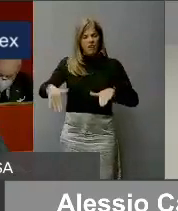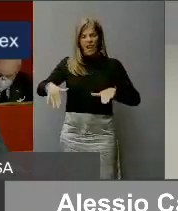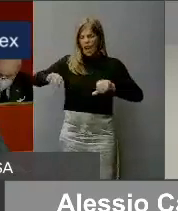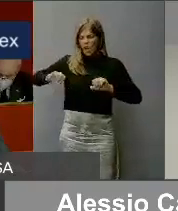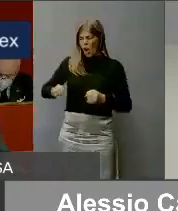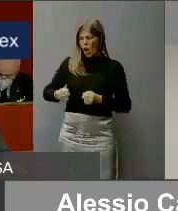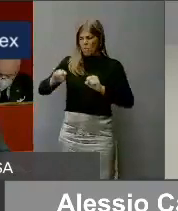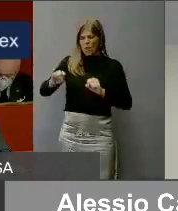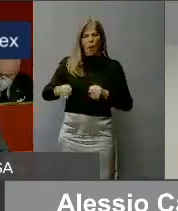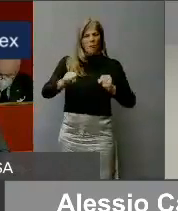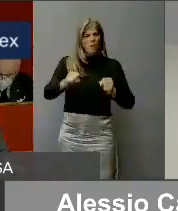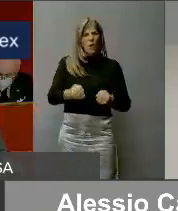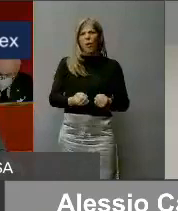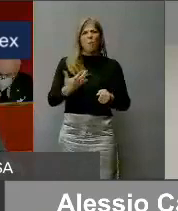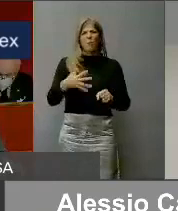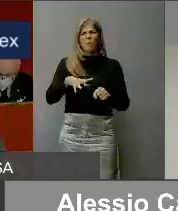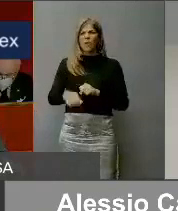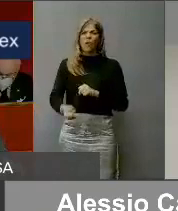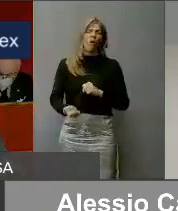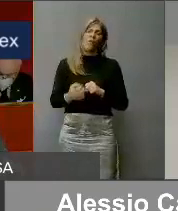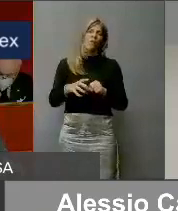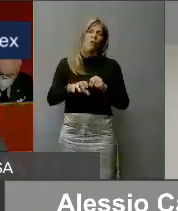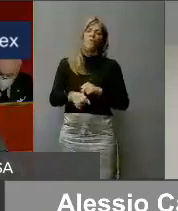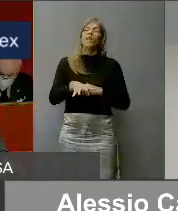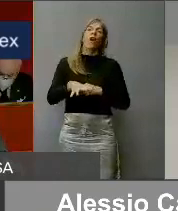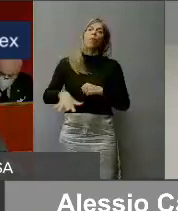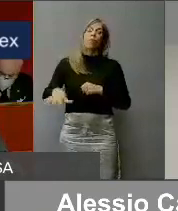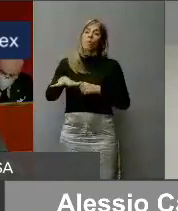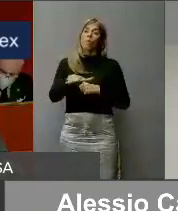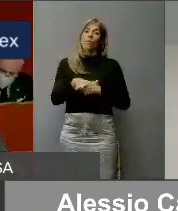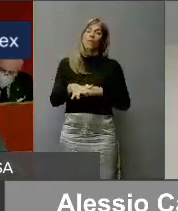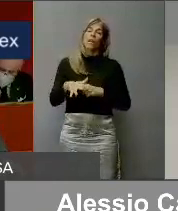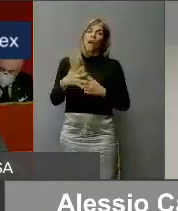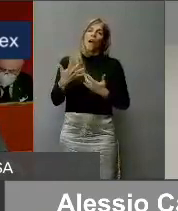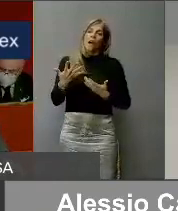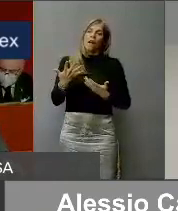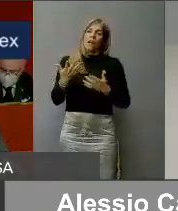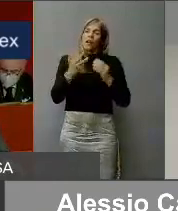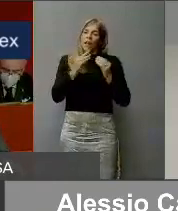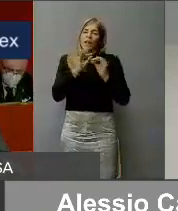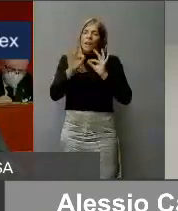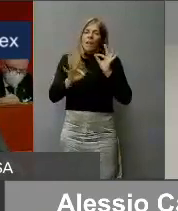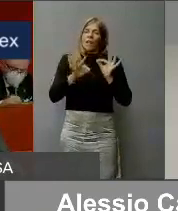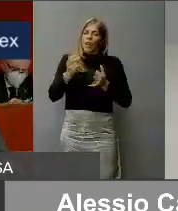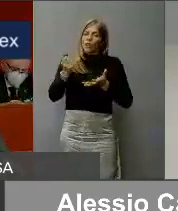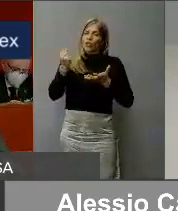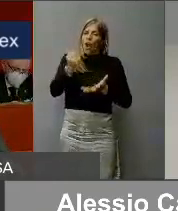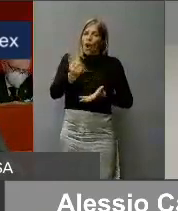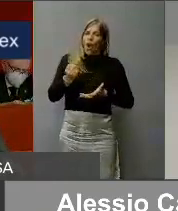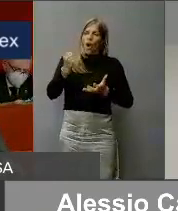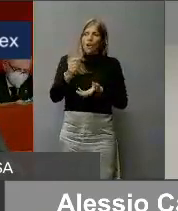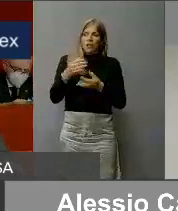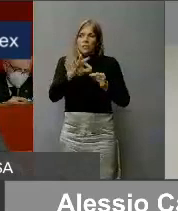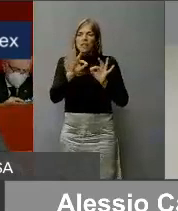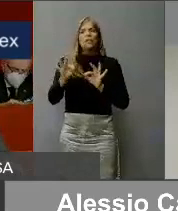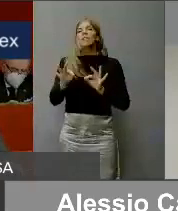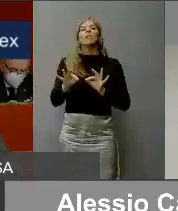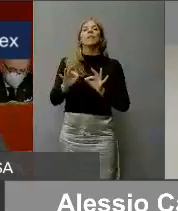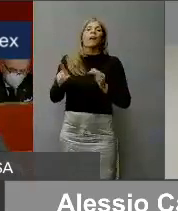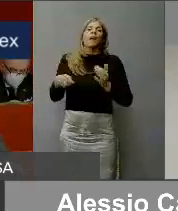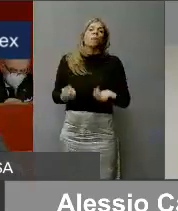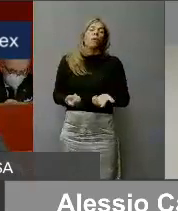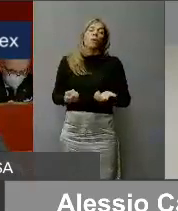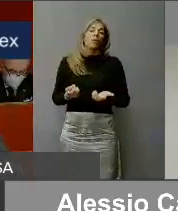insomma vandalizzano un'area che è stata realizzata con tanti soldi pubblici e di fatto ne impediscono la fruizione alle